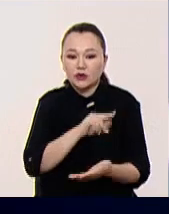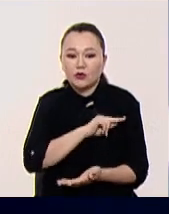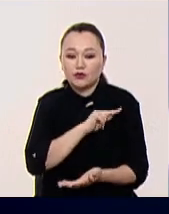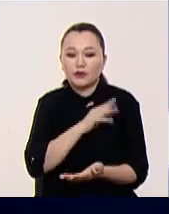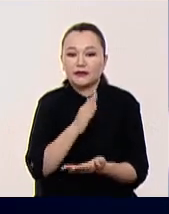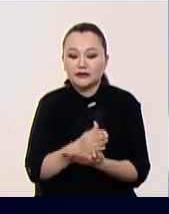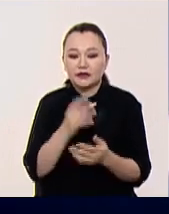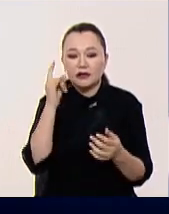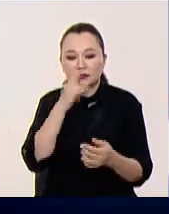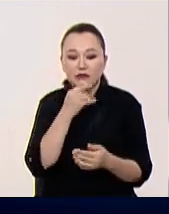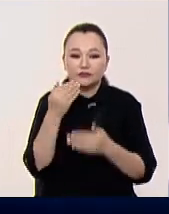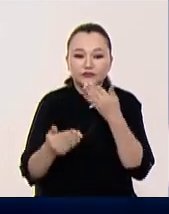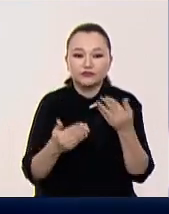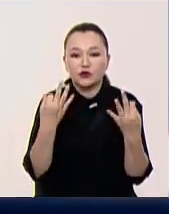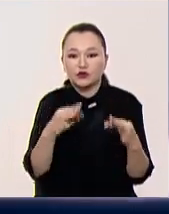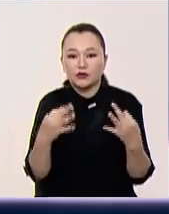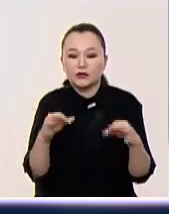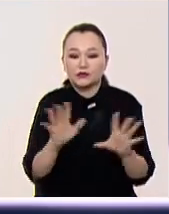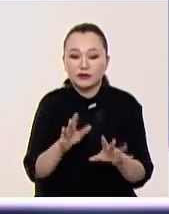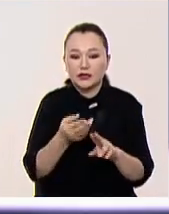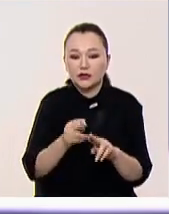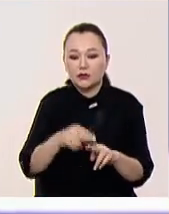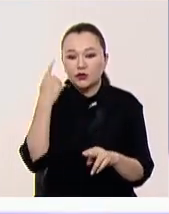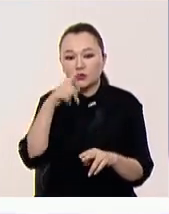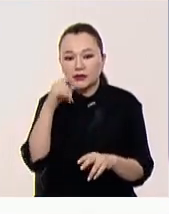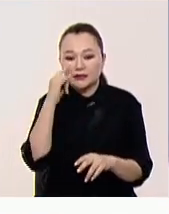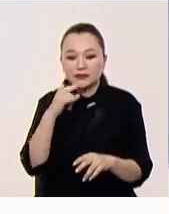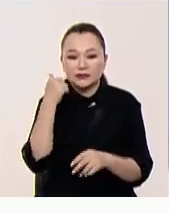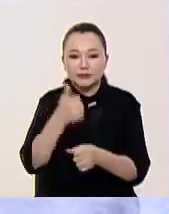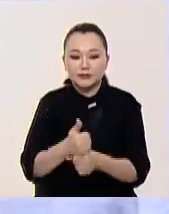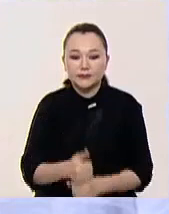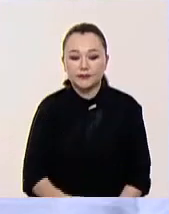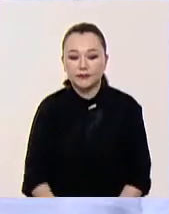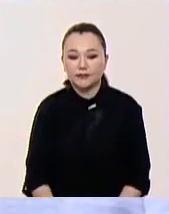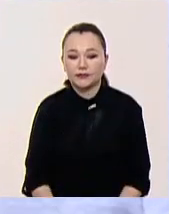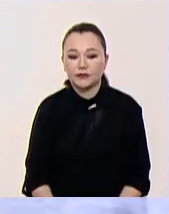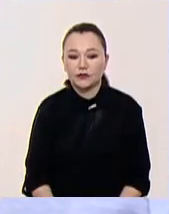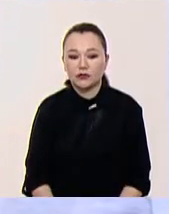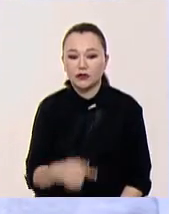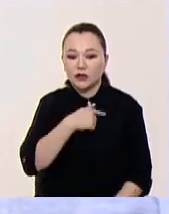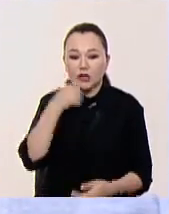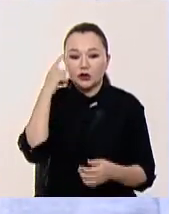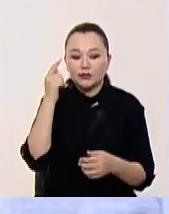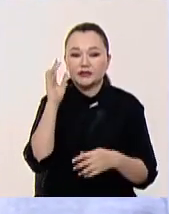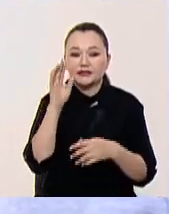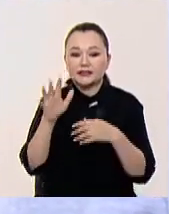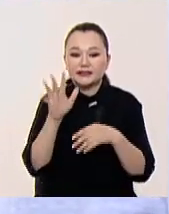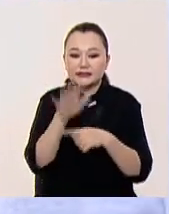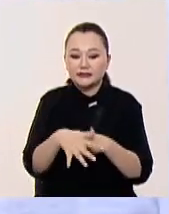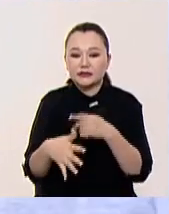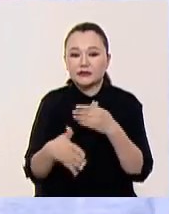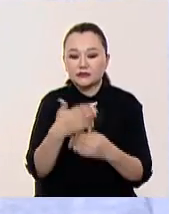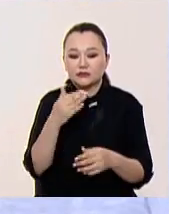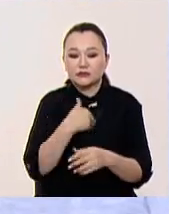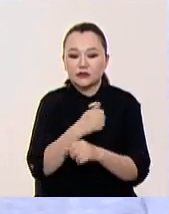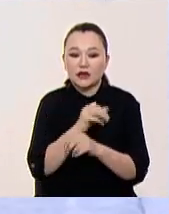узнали у казахстанцев одобряют ли они эту инициативу президента я думаю что смертную казнь нужно отменить мы же